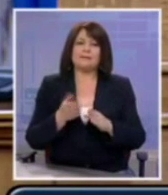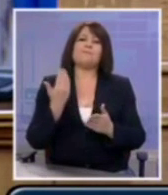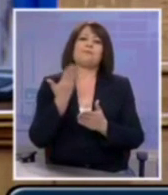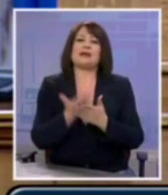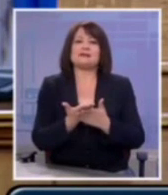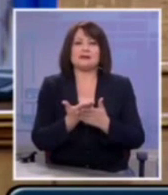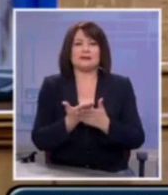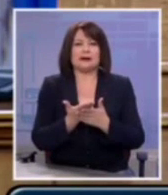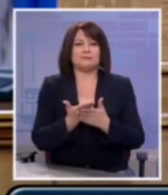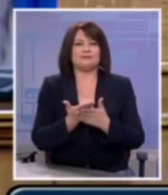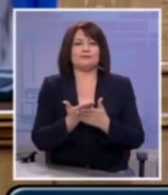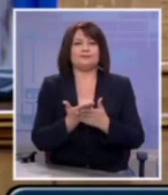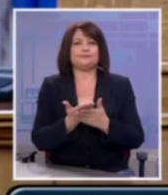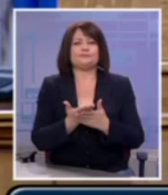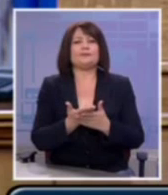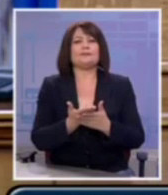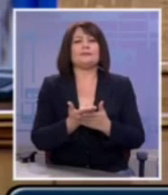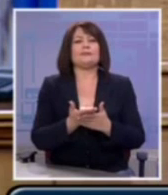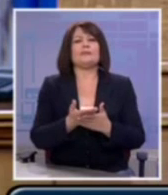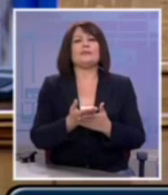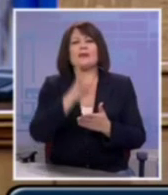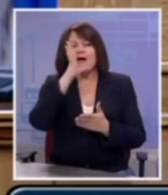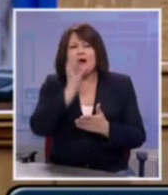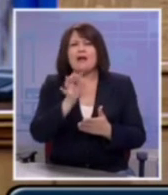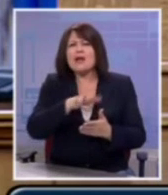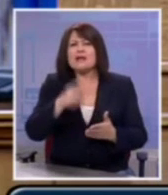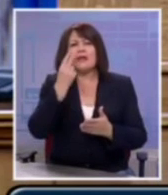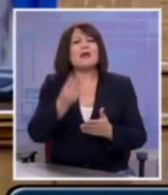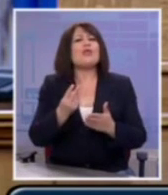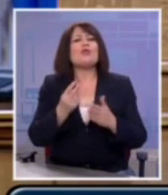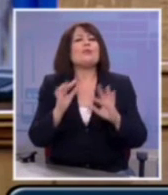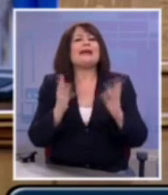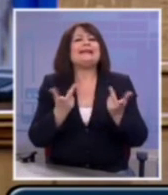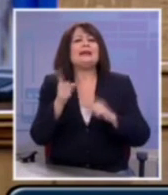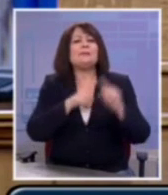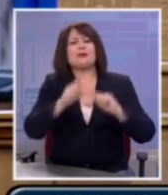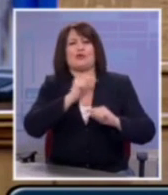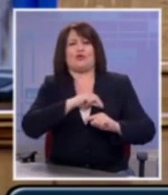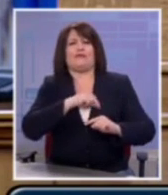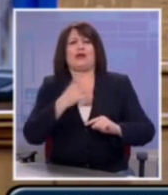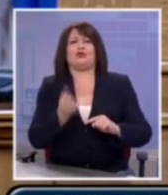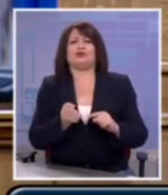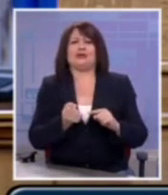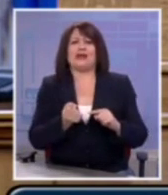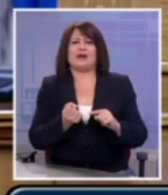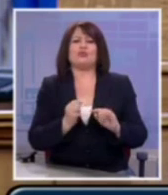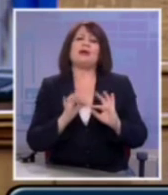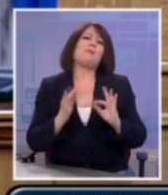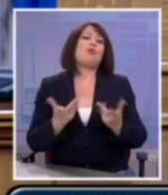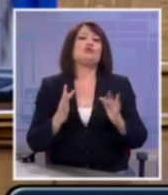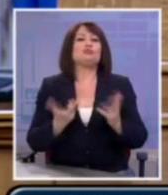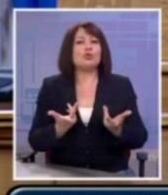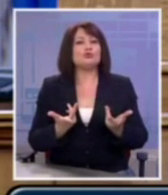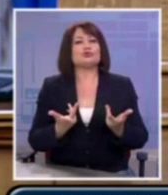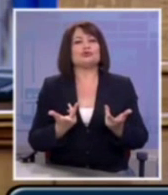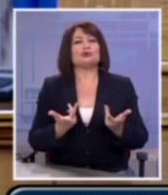ζητά να χυθεί άπλετο φως σχετικά με το ποιοι επωφελήθηκαν και σε ποιο βαθμό